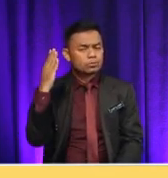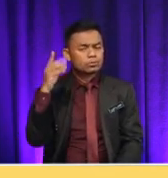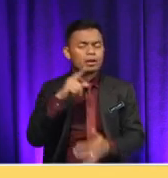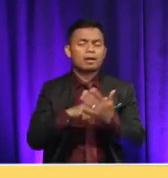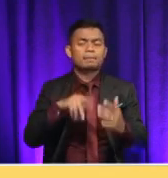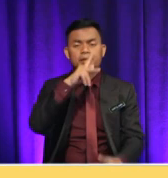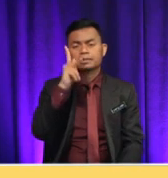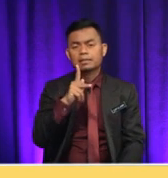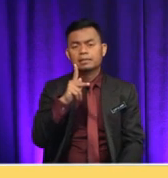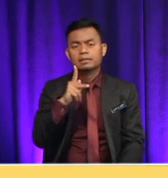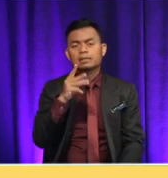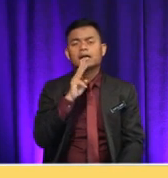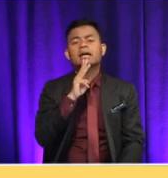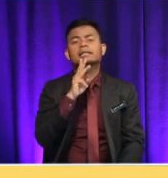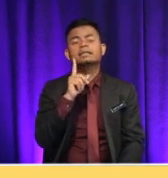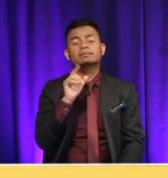ide